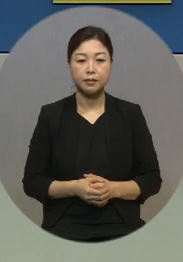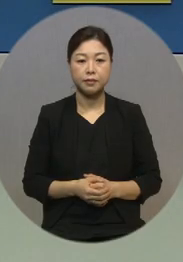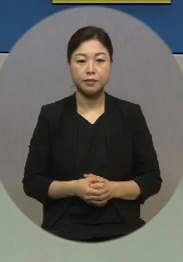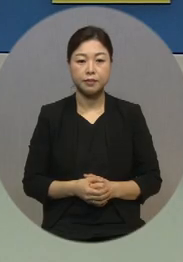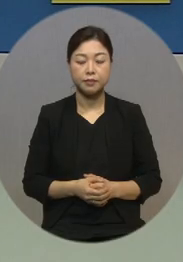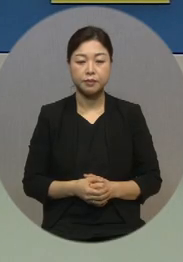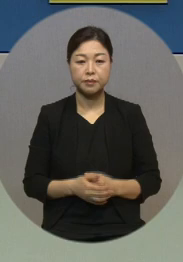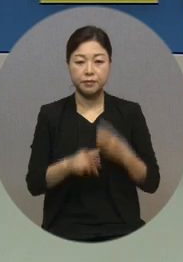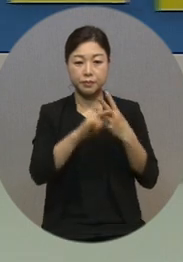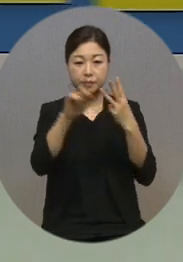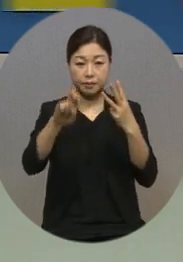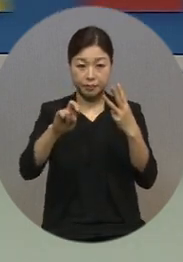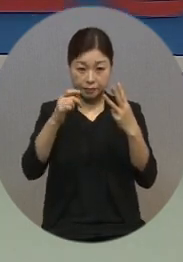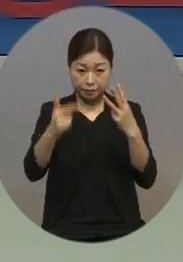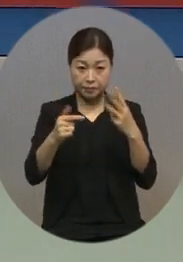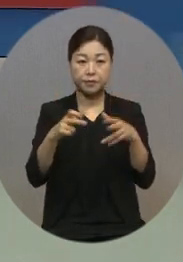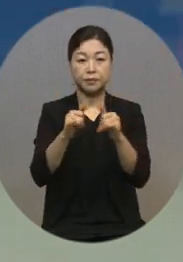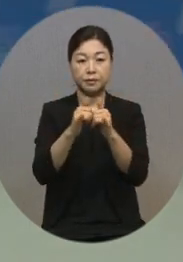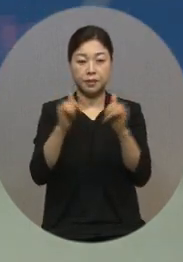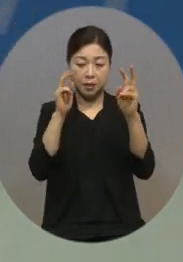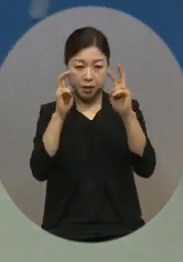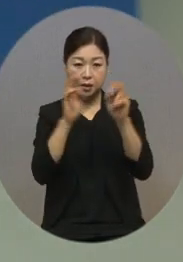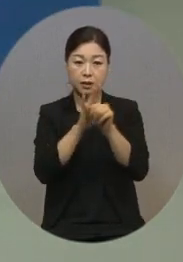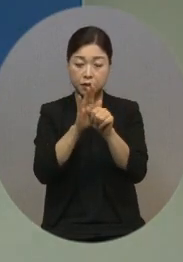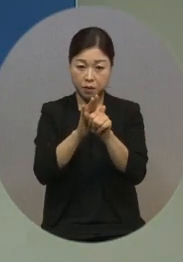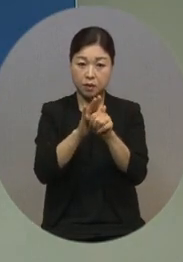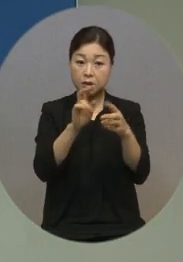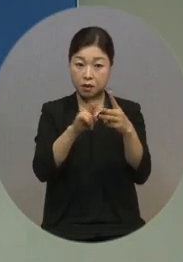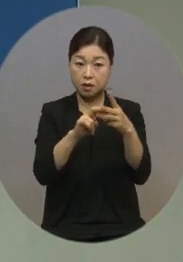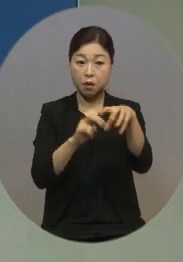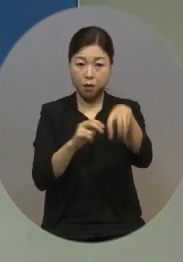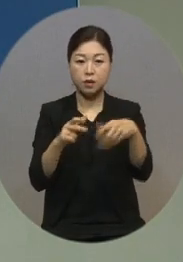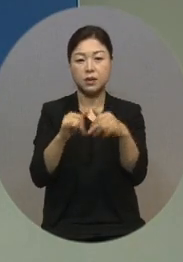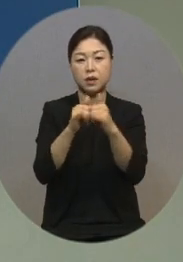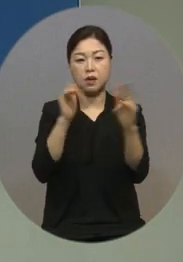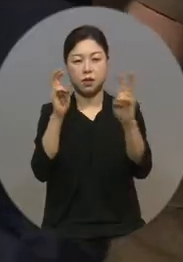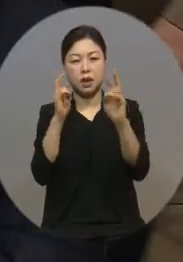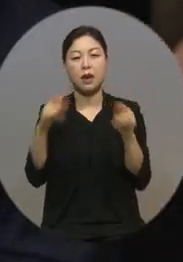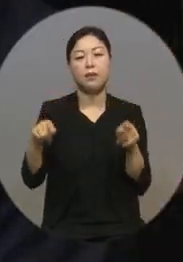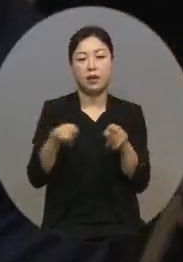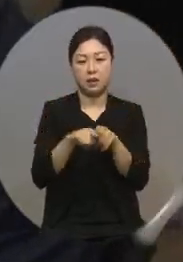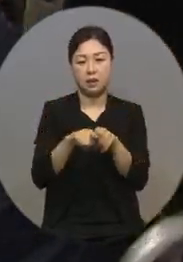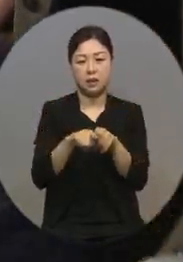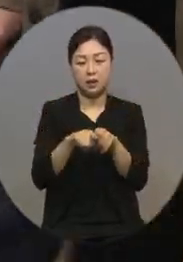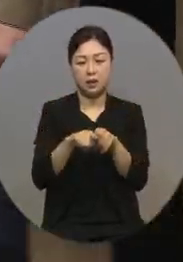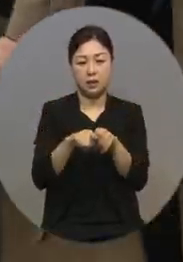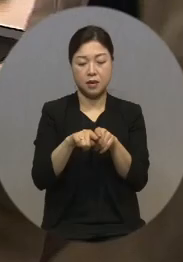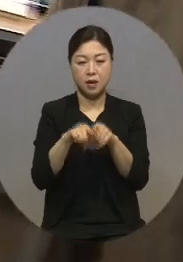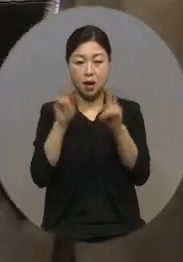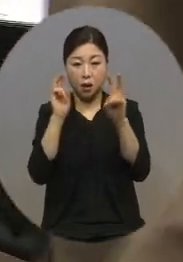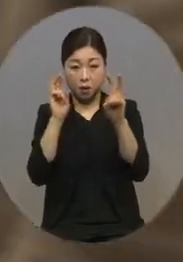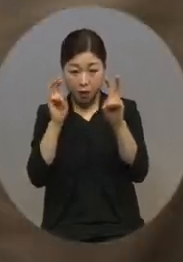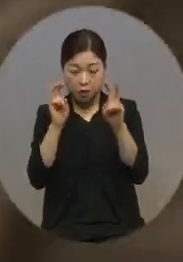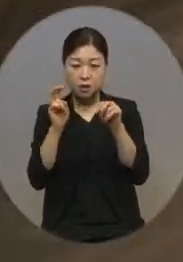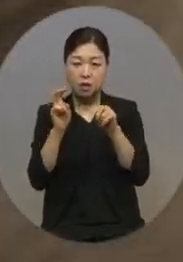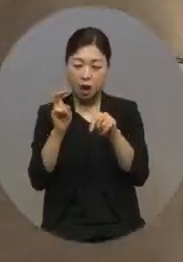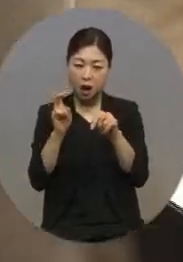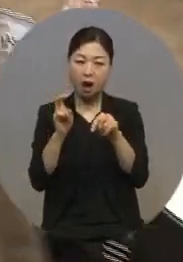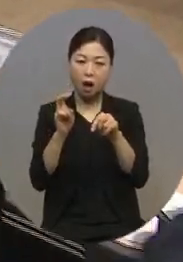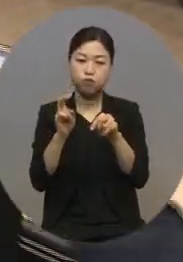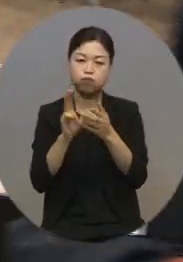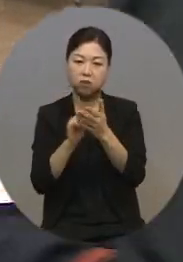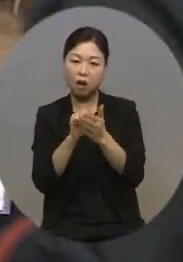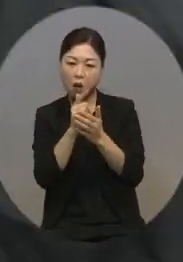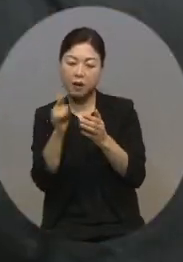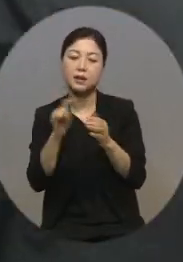지난 26일 장애인기업 지원센터에서 장애인기업과 함께하는 기업 옴부즈만 현장회의가 열렸습니다.